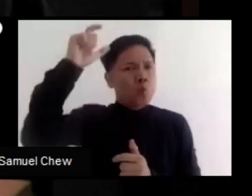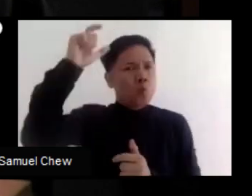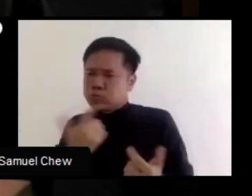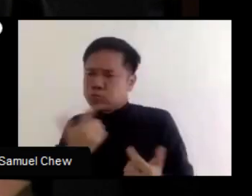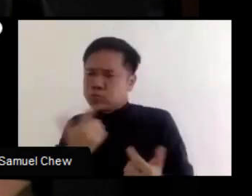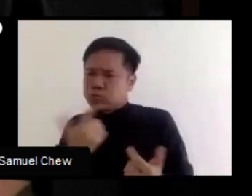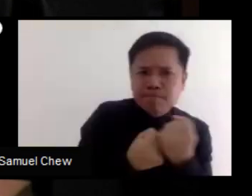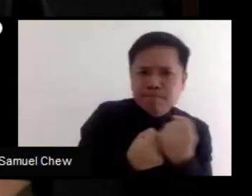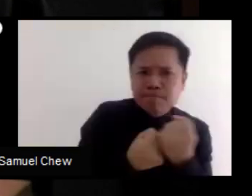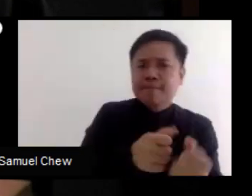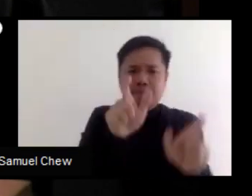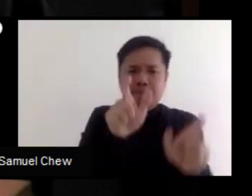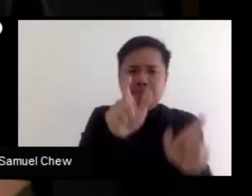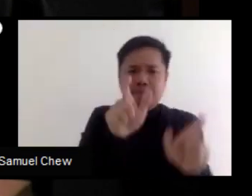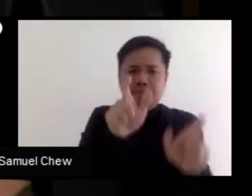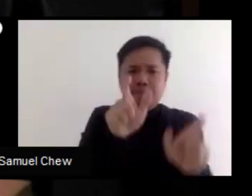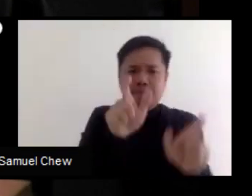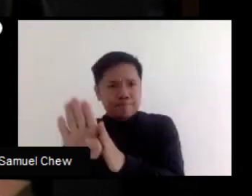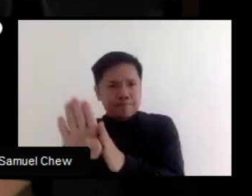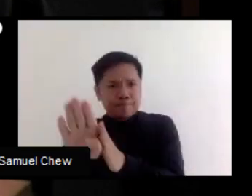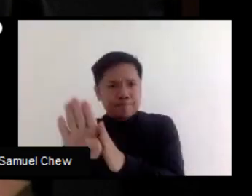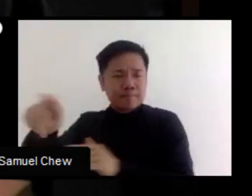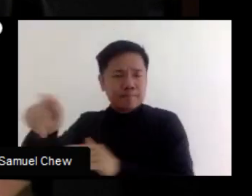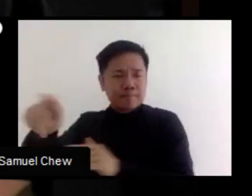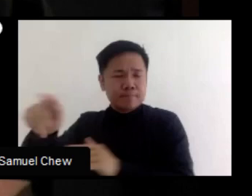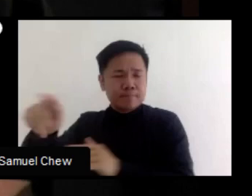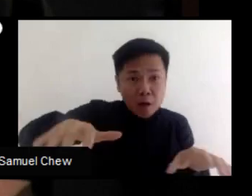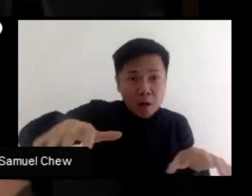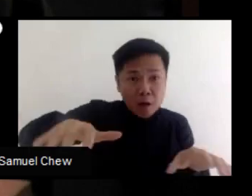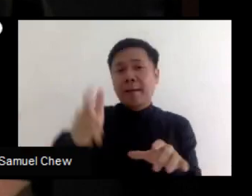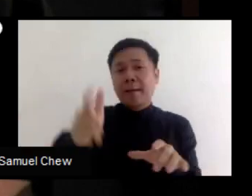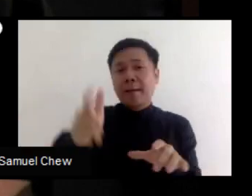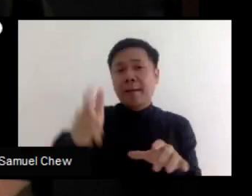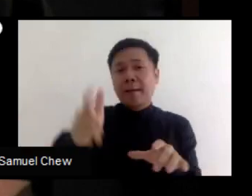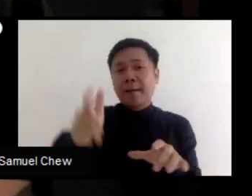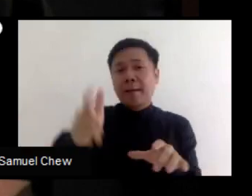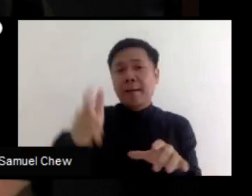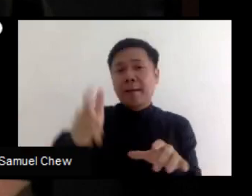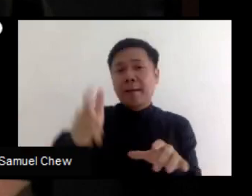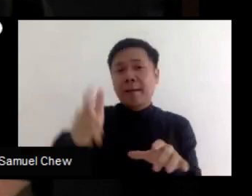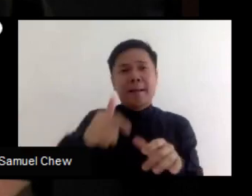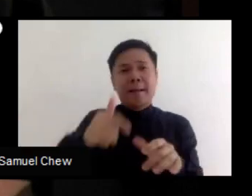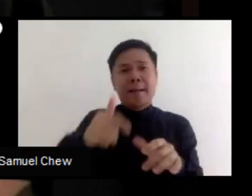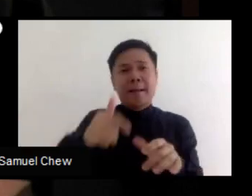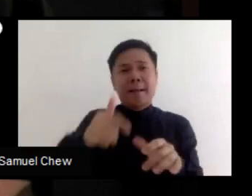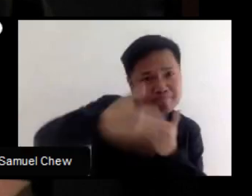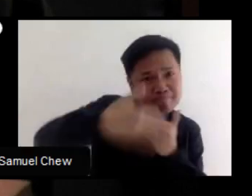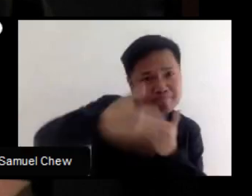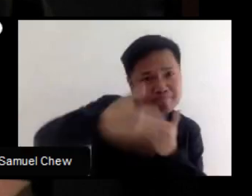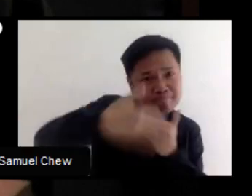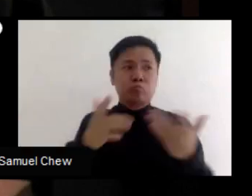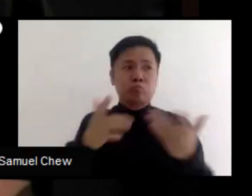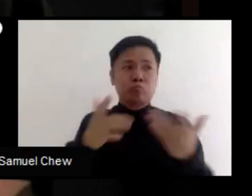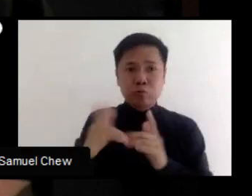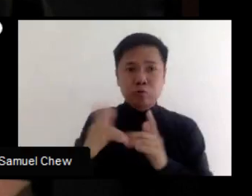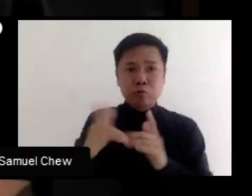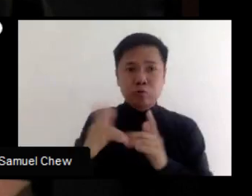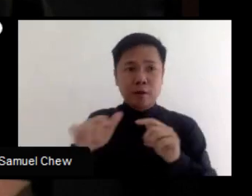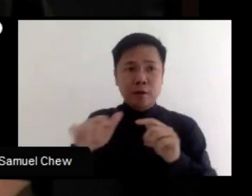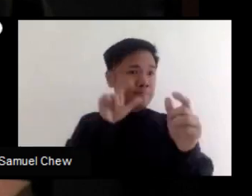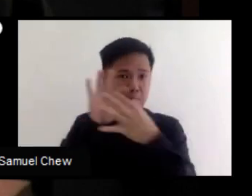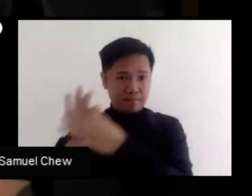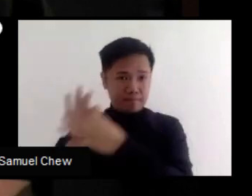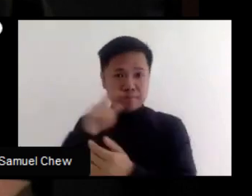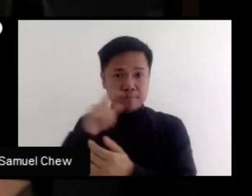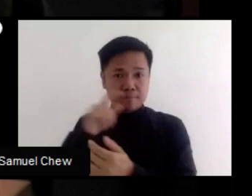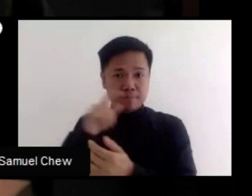最大限度发挥人口对经济社会发展的积极作用。坚持推进公共服务均等化，通过加快